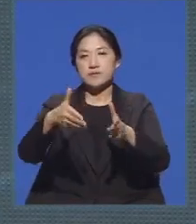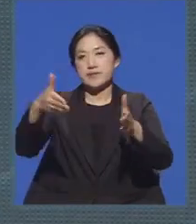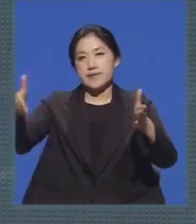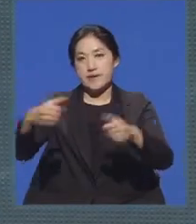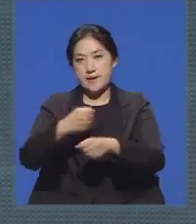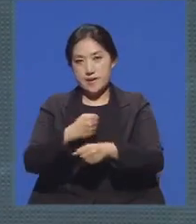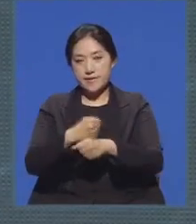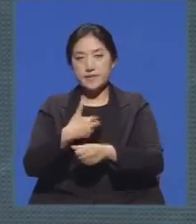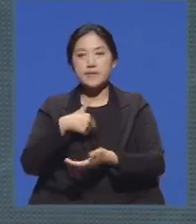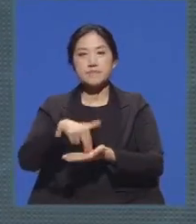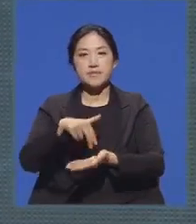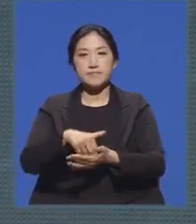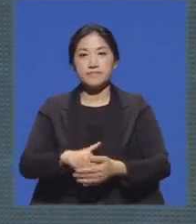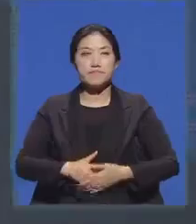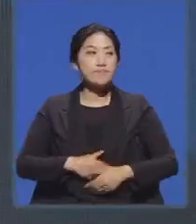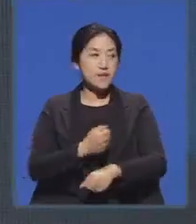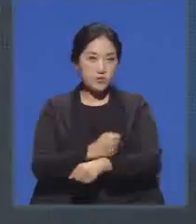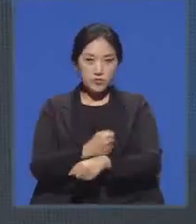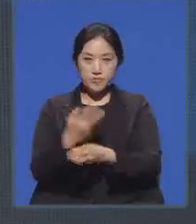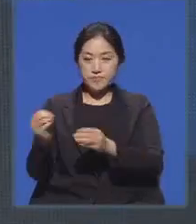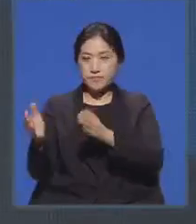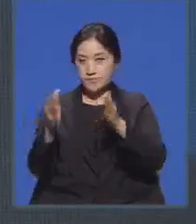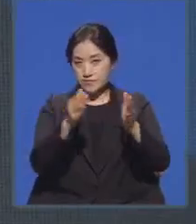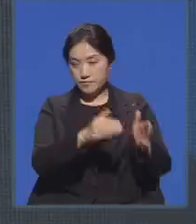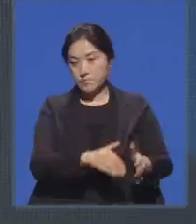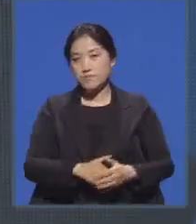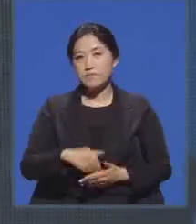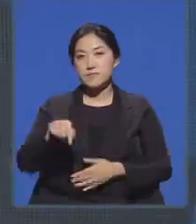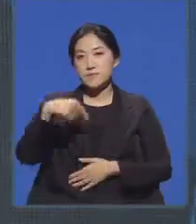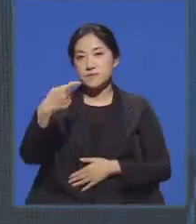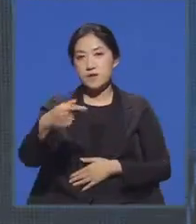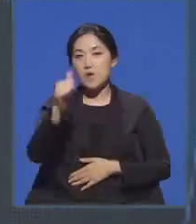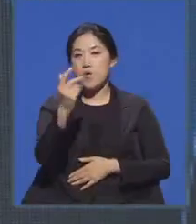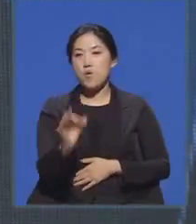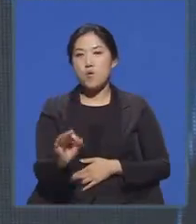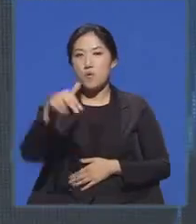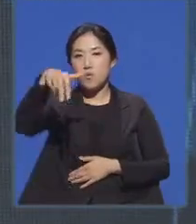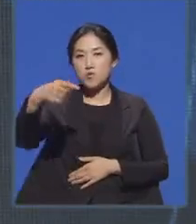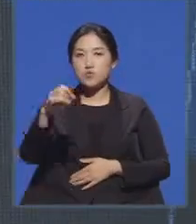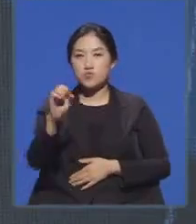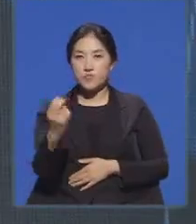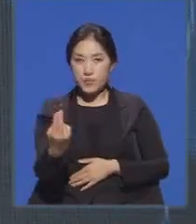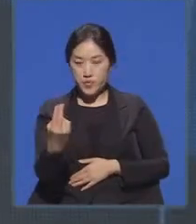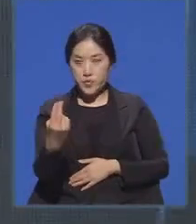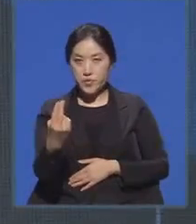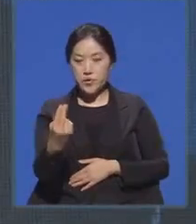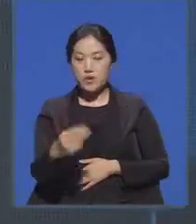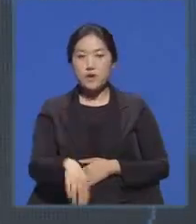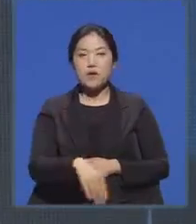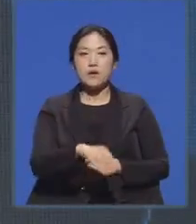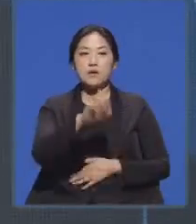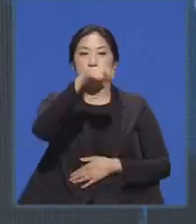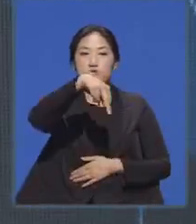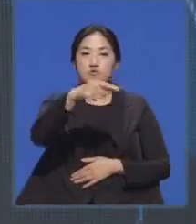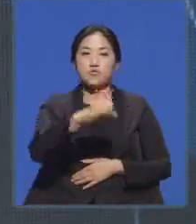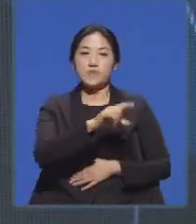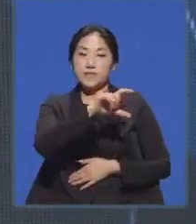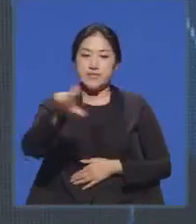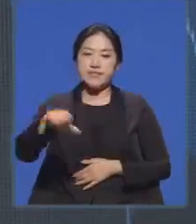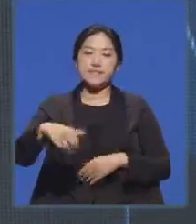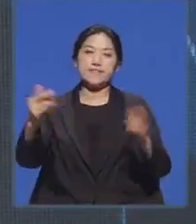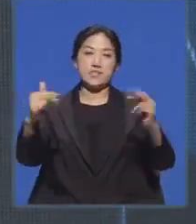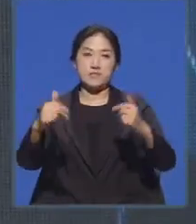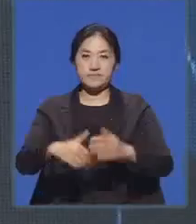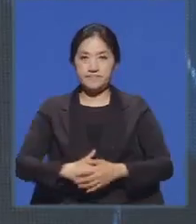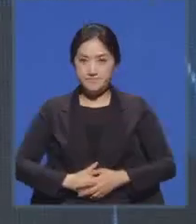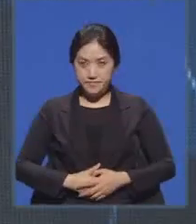겁니다. 자, 수고하셨고요. 자, 다음 차례는 홍준표 후보죠. 자, 홍준표 후보와 네. 유승민 후보 간의 1대1 자유토론이